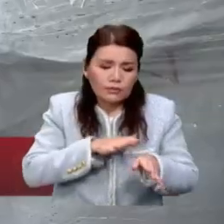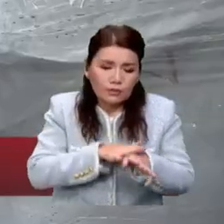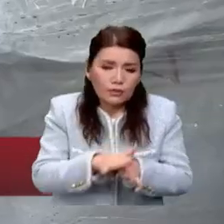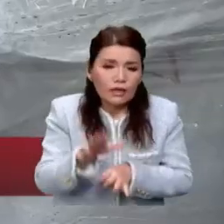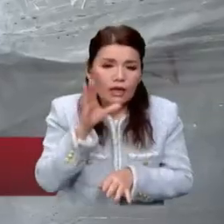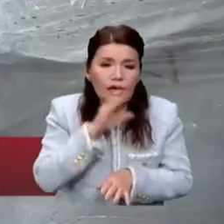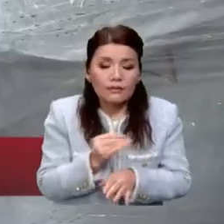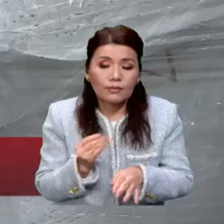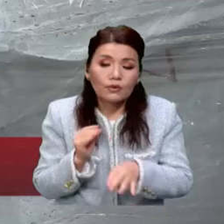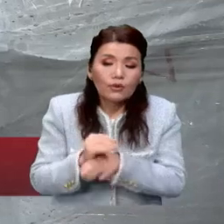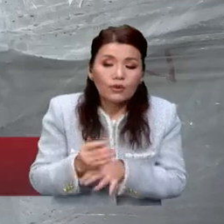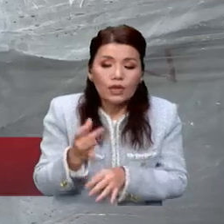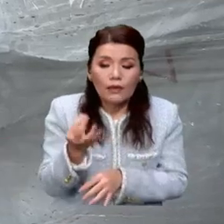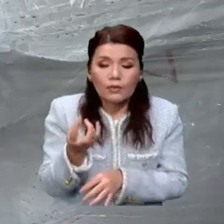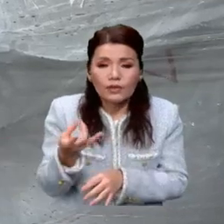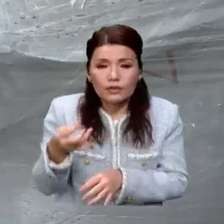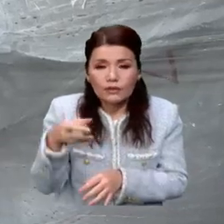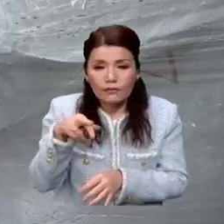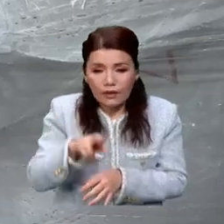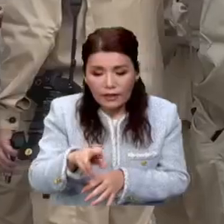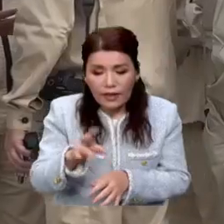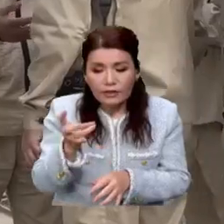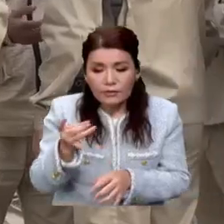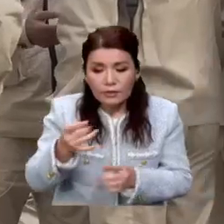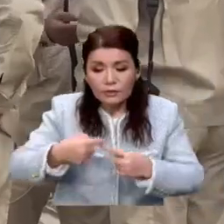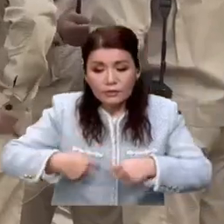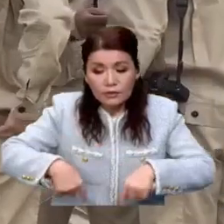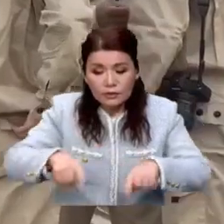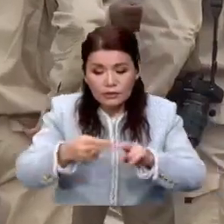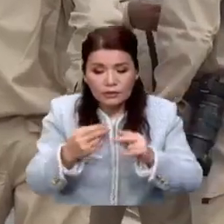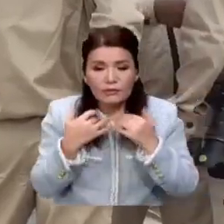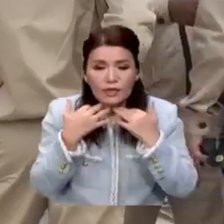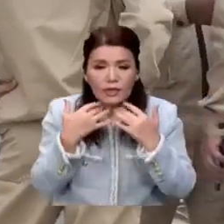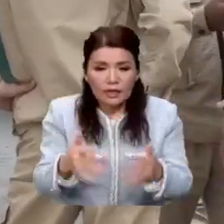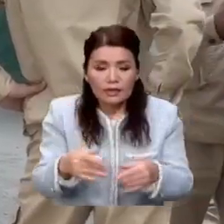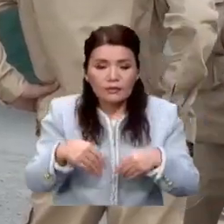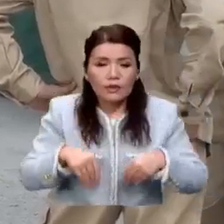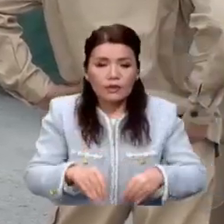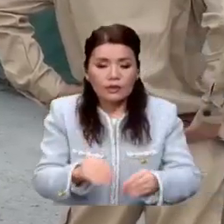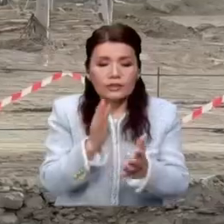айтқанда, қосымша өнім аммоний сульфаты агроөнеркәсіптік кешен үшін таптырмас